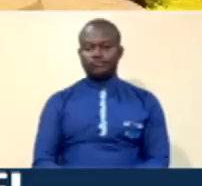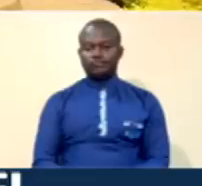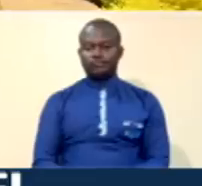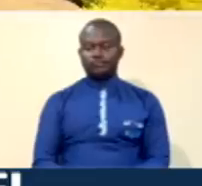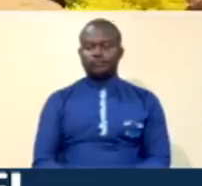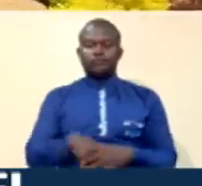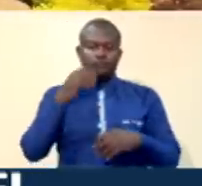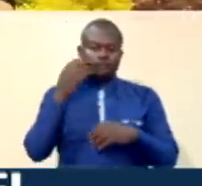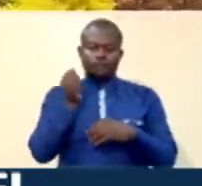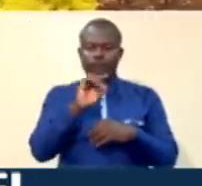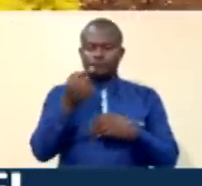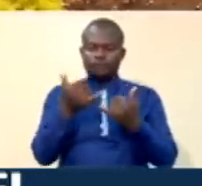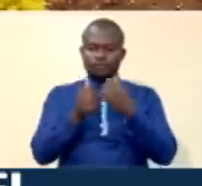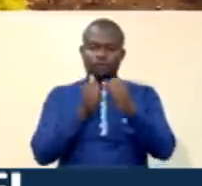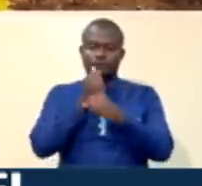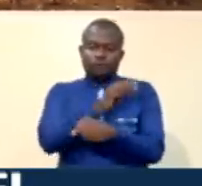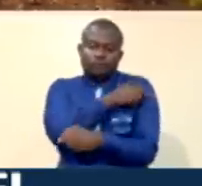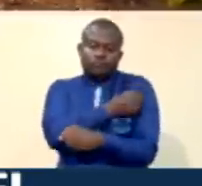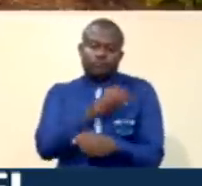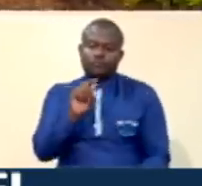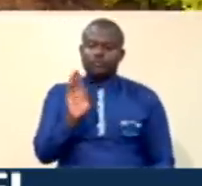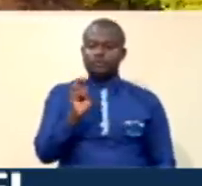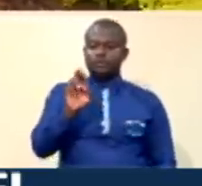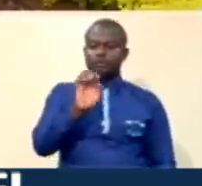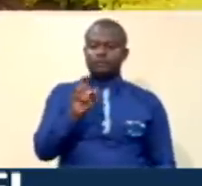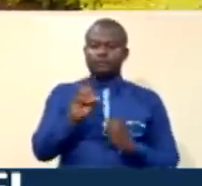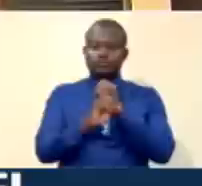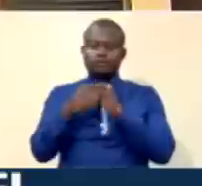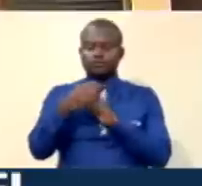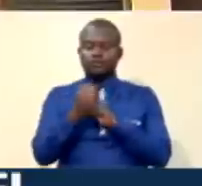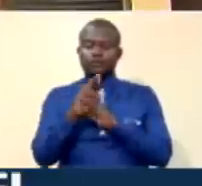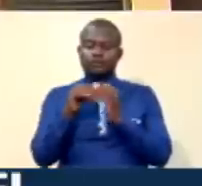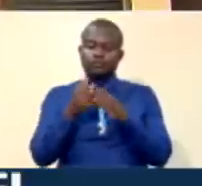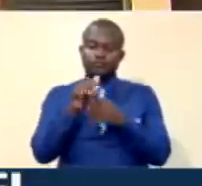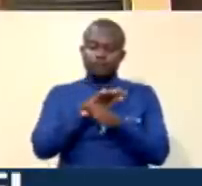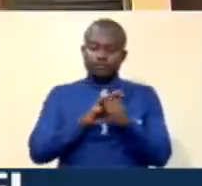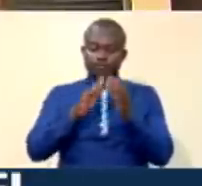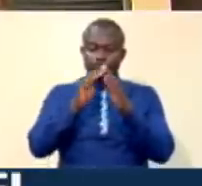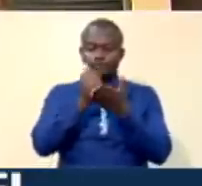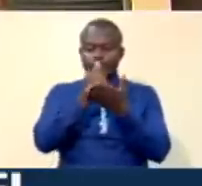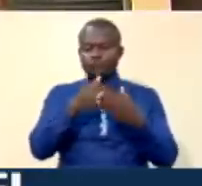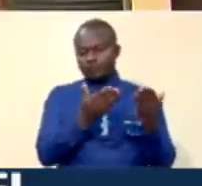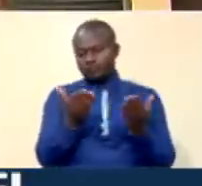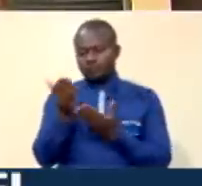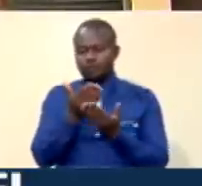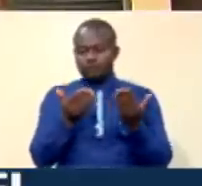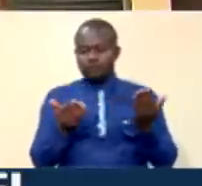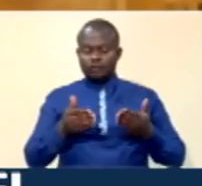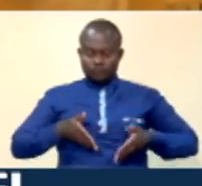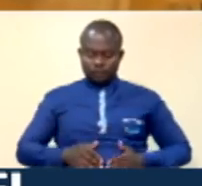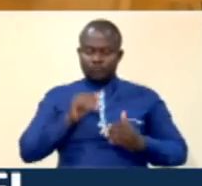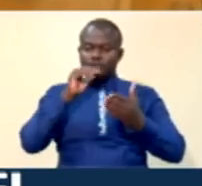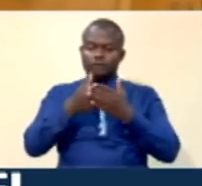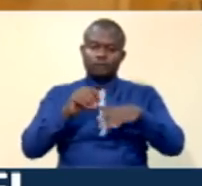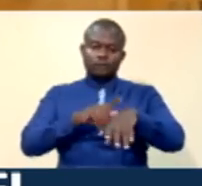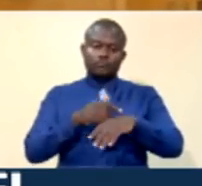Mu kwezi kwa mbere uyu mwaka nibwo mu bitaro bya Kibirizi muri aka karere ka Gisagara huzuye inzu ifasha mu kwakira abana bavuka batagejeje igihe,